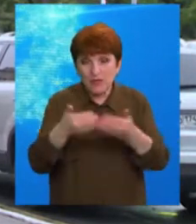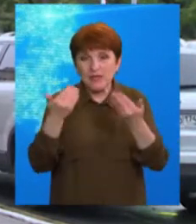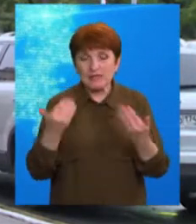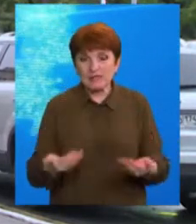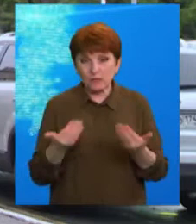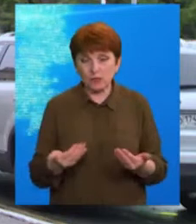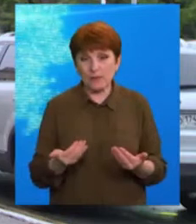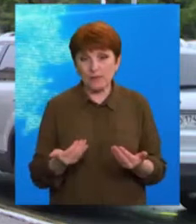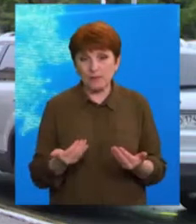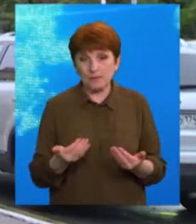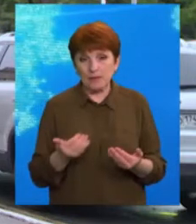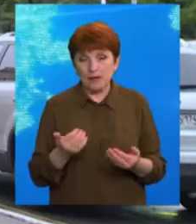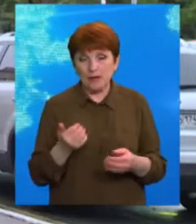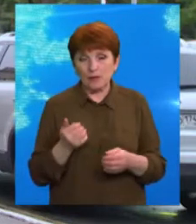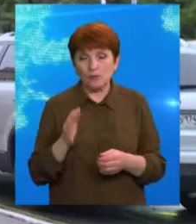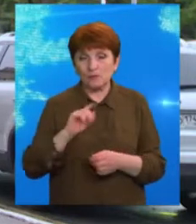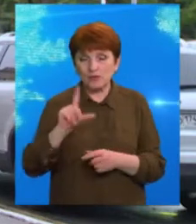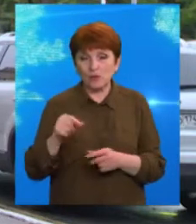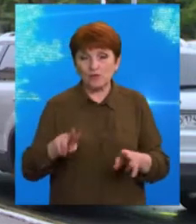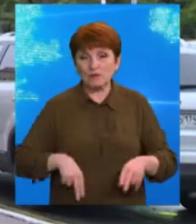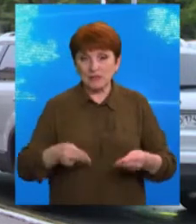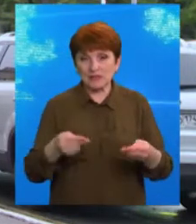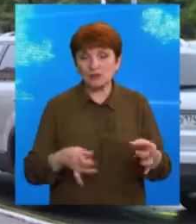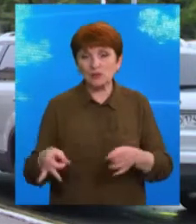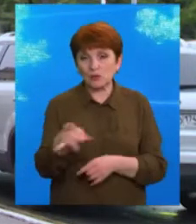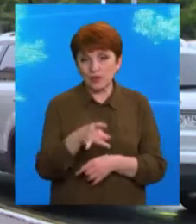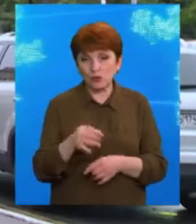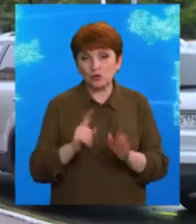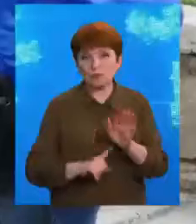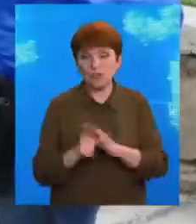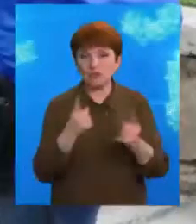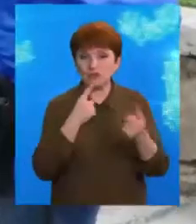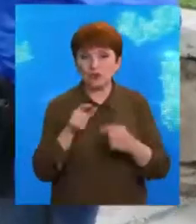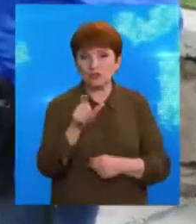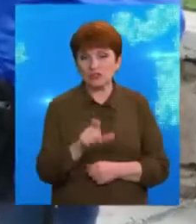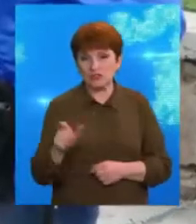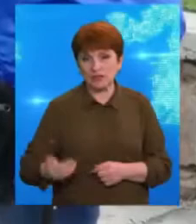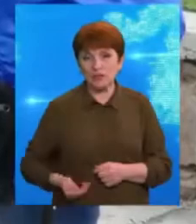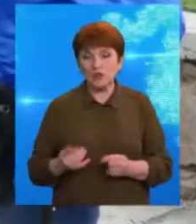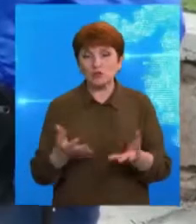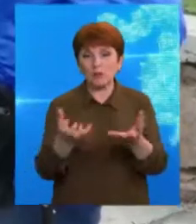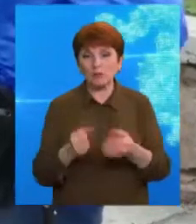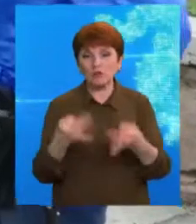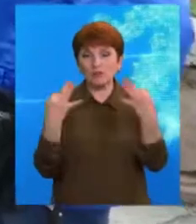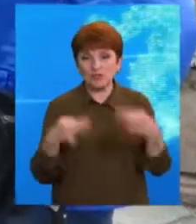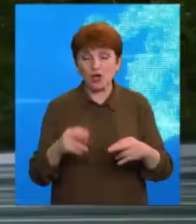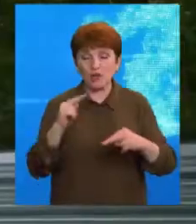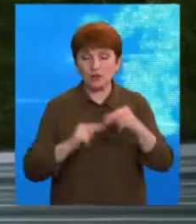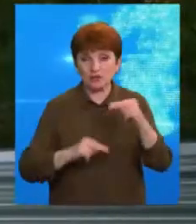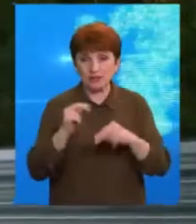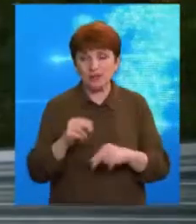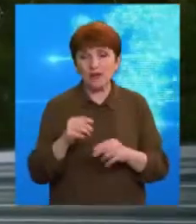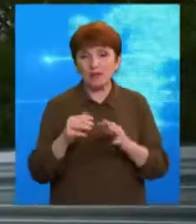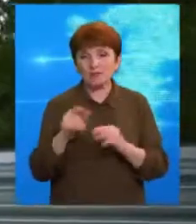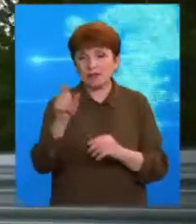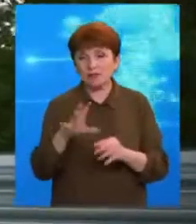он отправился в администрацию района с тем, чтобы начать диалог с жителями. Чтобы получить разрешение на строительство, застройщику нужно